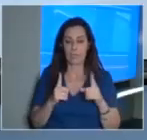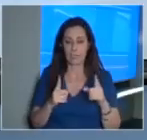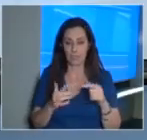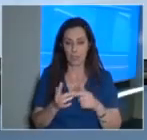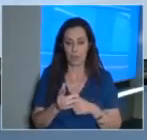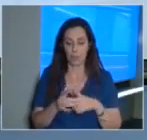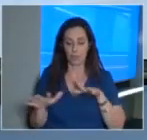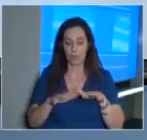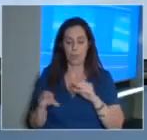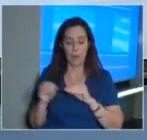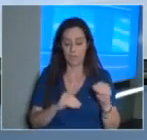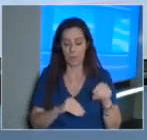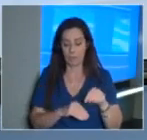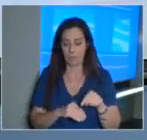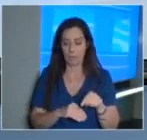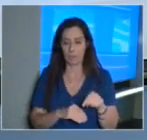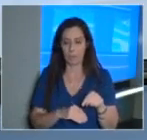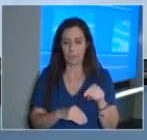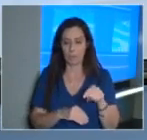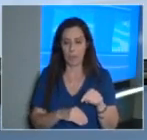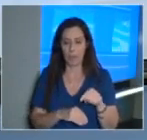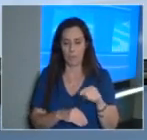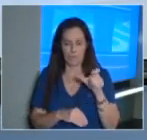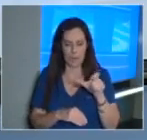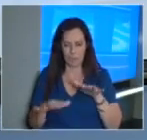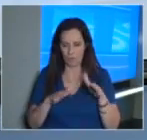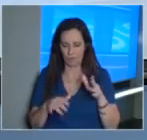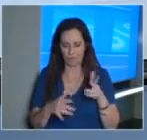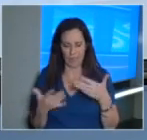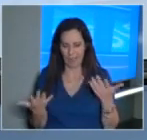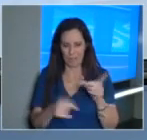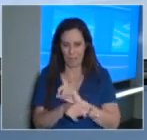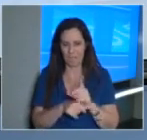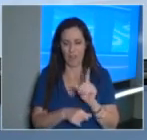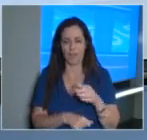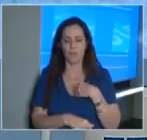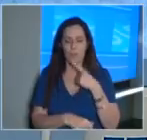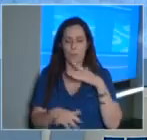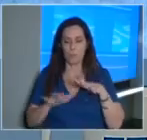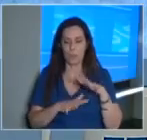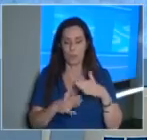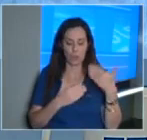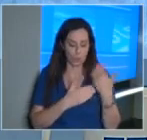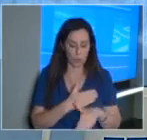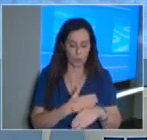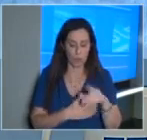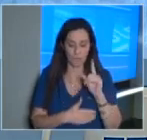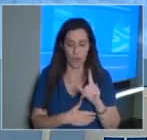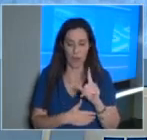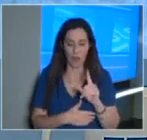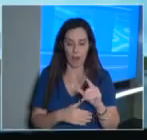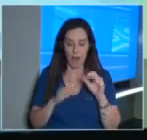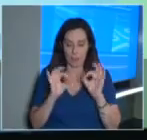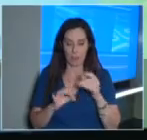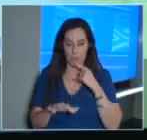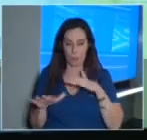שבו מכהנת ממשלת מעבר, שזה, זה, אין, המושג ממשלת מעבר לא קיים בחוק, אבל, אבל אנחנו מדברים על ממשלה יוצאת, אבל, אבל